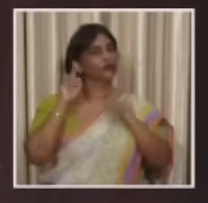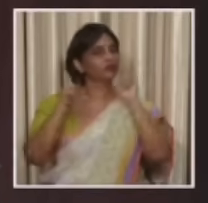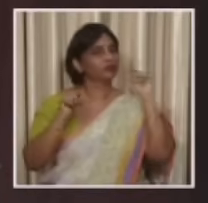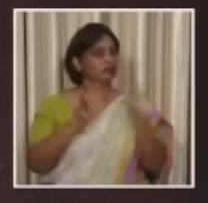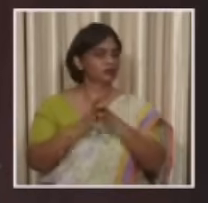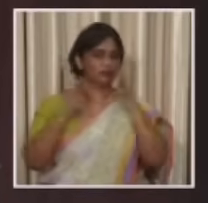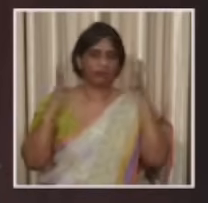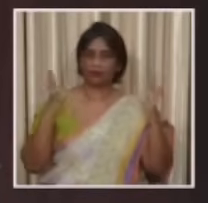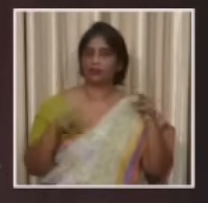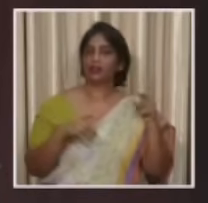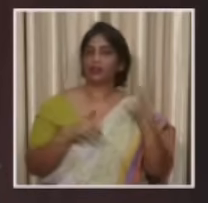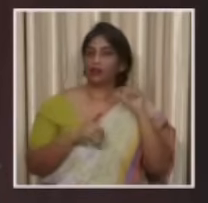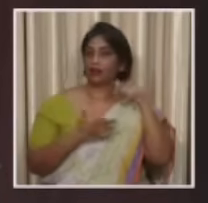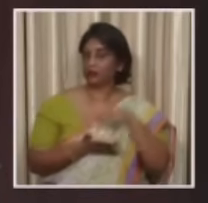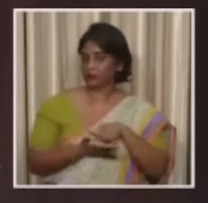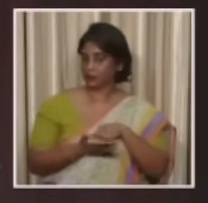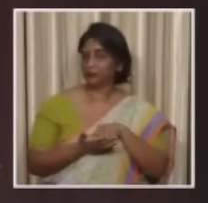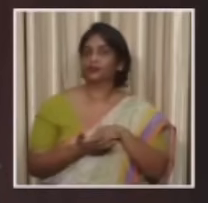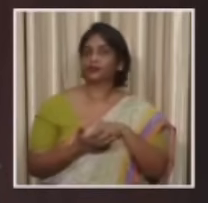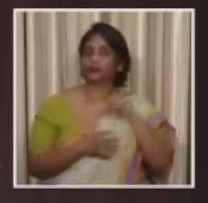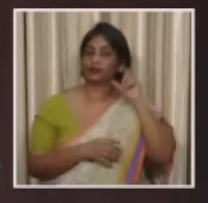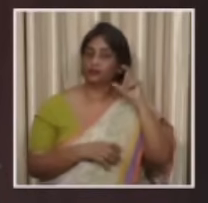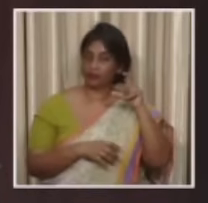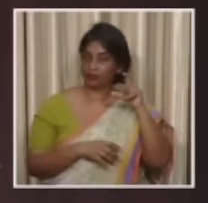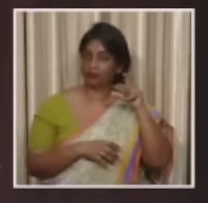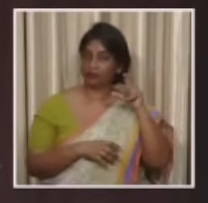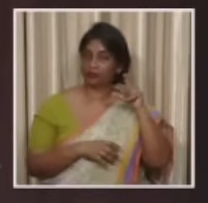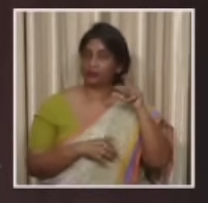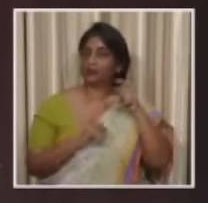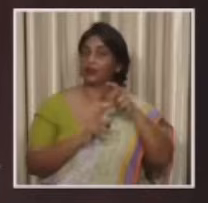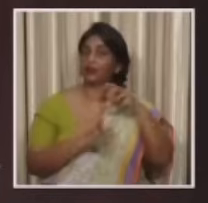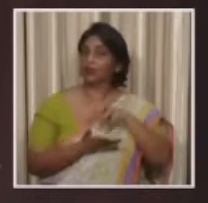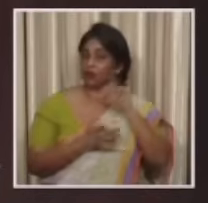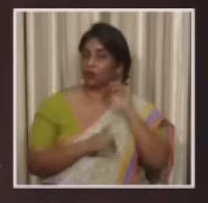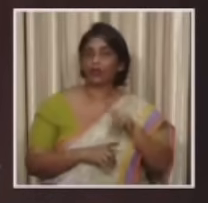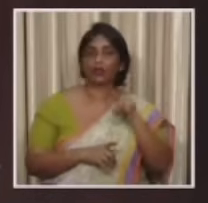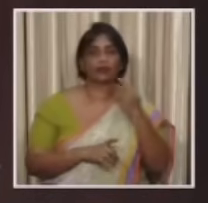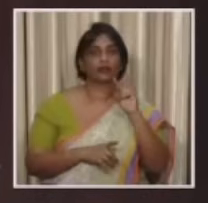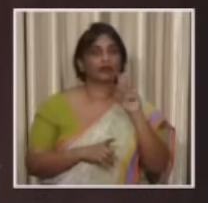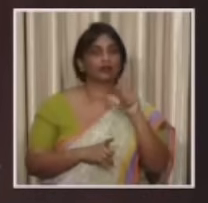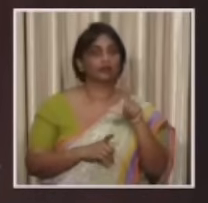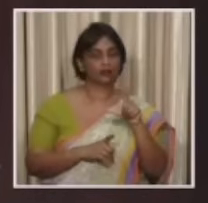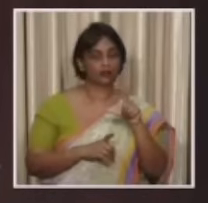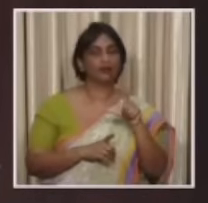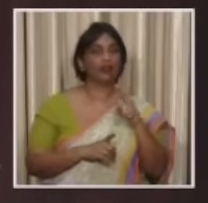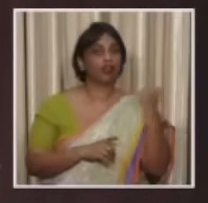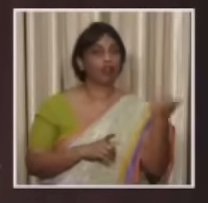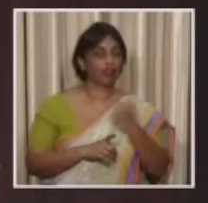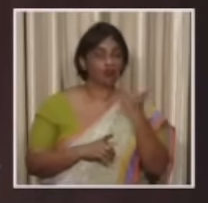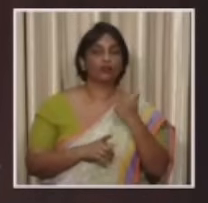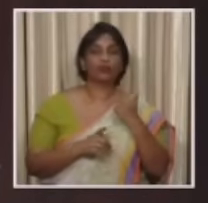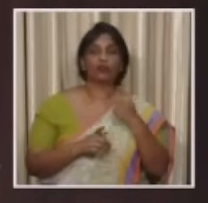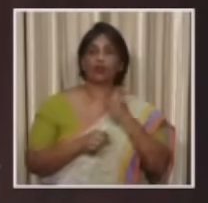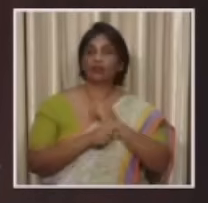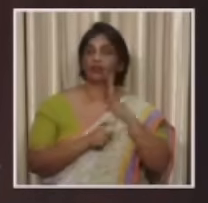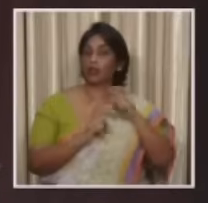අති විශාල ප්‍රමාණයක්. කොළඹ ගත්තම කොළඹ මේ දිස්ත්‍රික්කයේ ප්‍රමාණයක් 137ක් අලුතෙන්, ගම්පහ